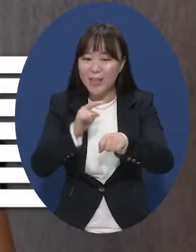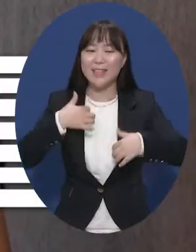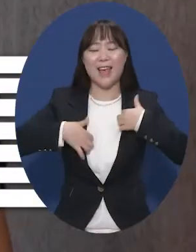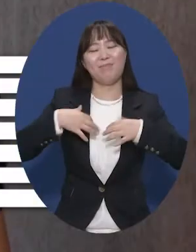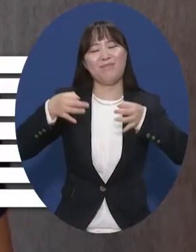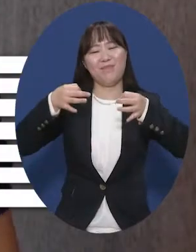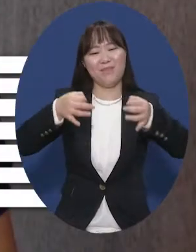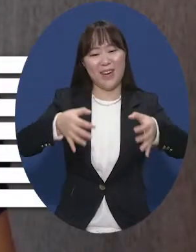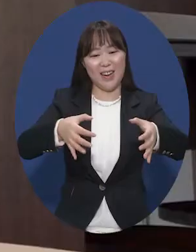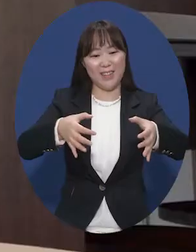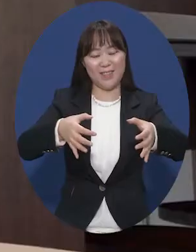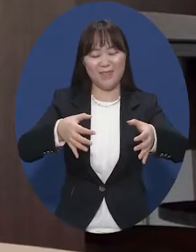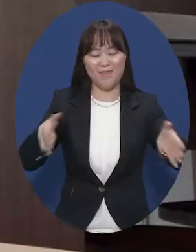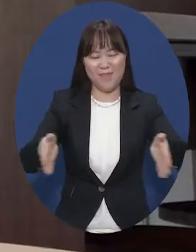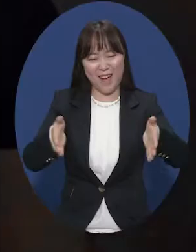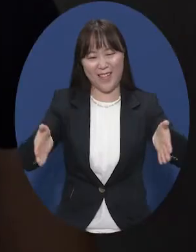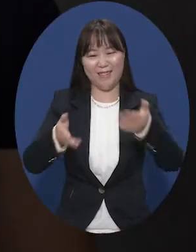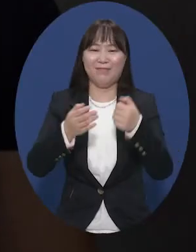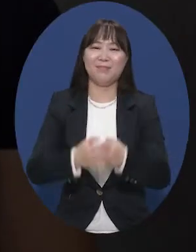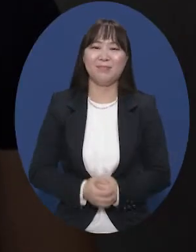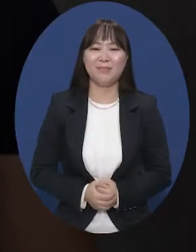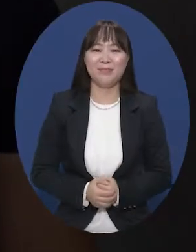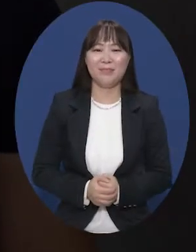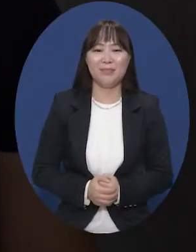바로 유쾌한 기부를 조장하는 거죠.